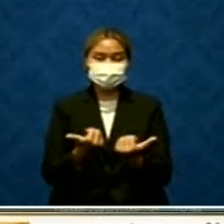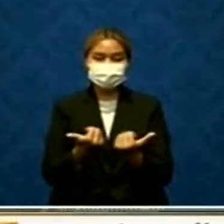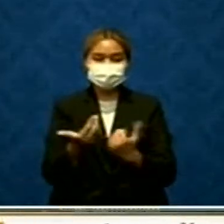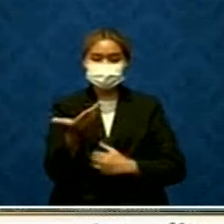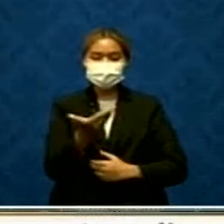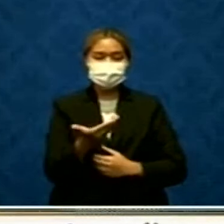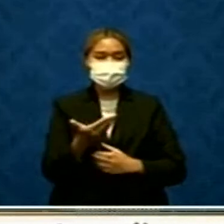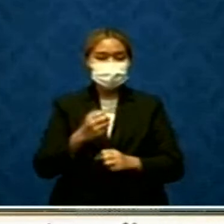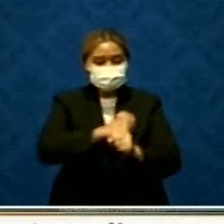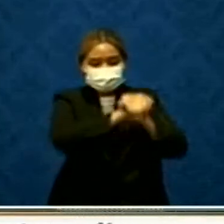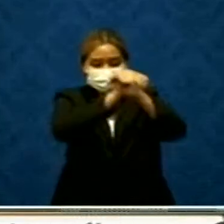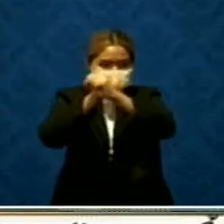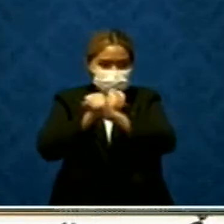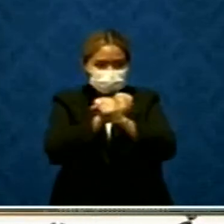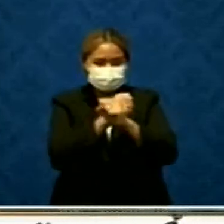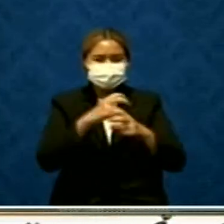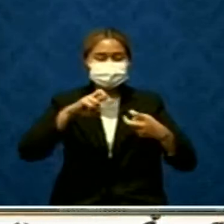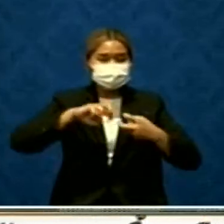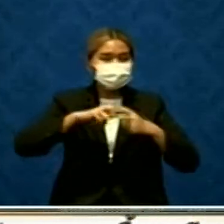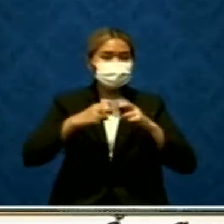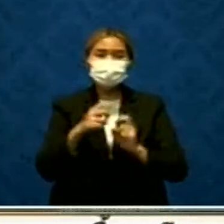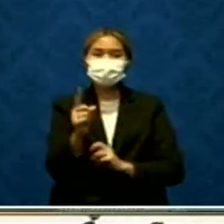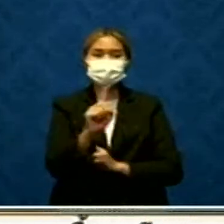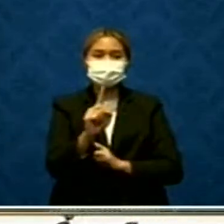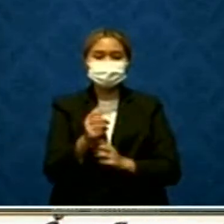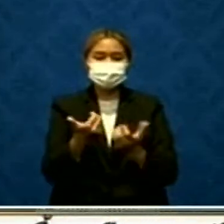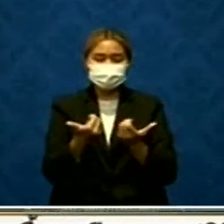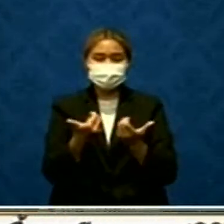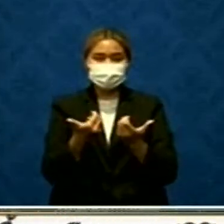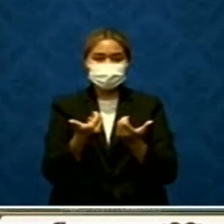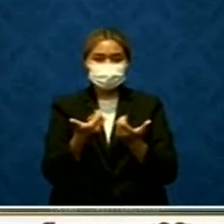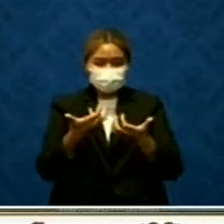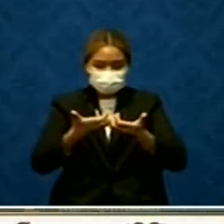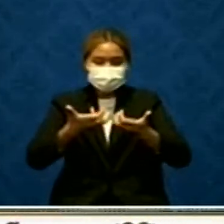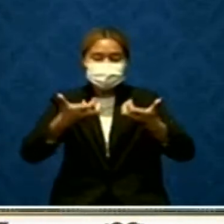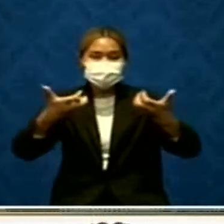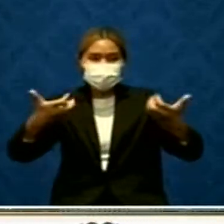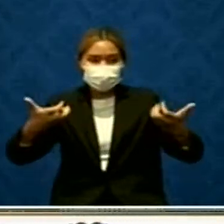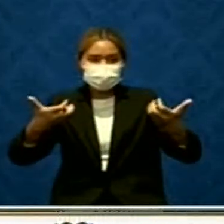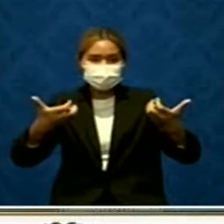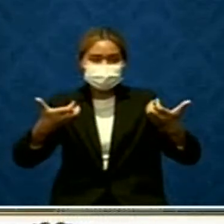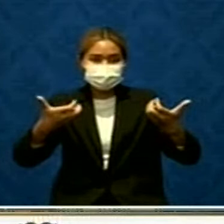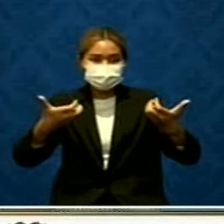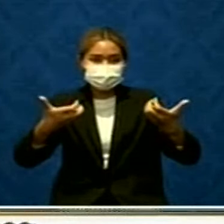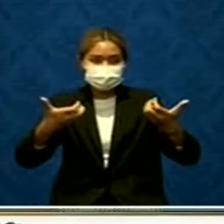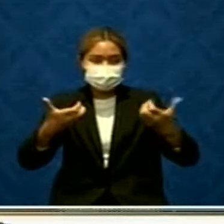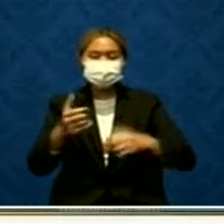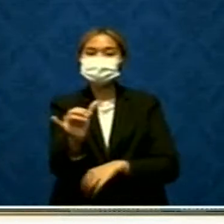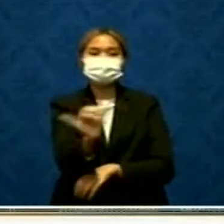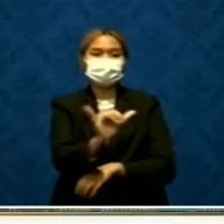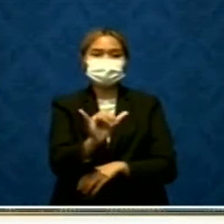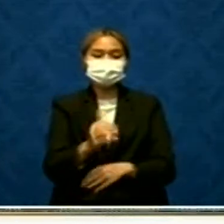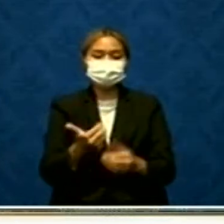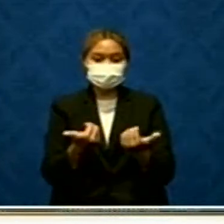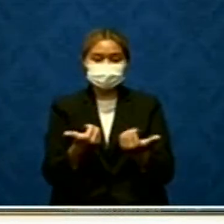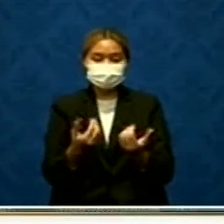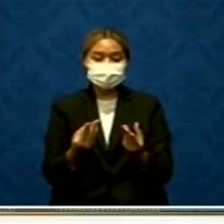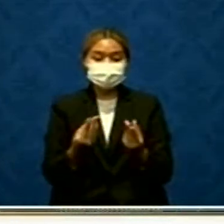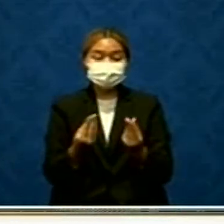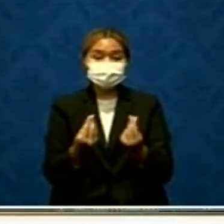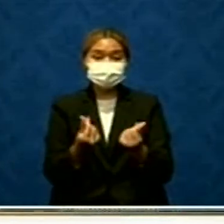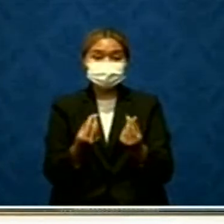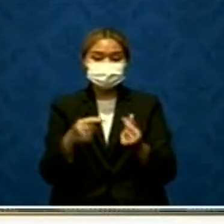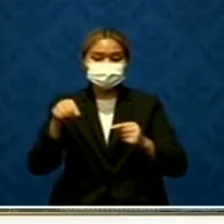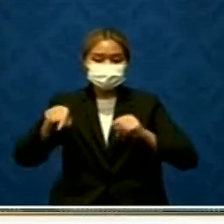ให้เกิดปัญหาการแยกเมืองออกเป็นสองส่วนโดยไม่มีการเชื่อมของที่ดินทั้งสองฝั่งซึ่งเรื่องนี้เป็นปัญหา